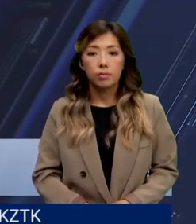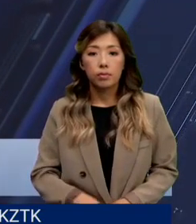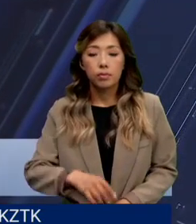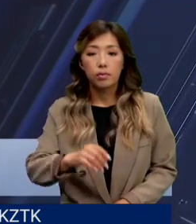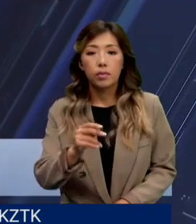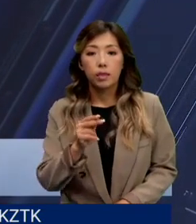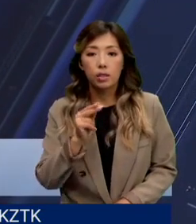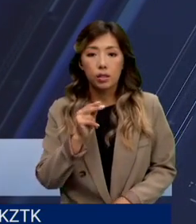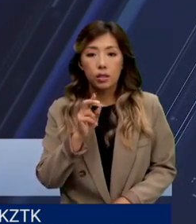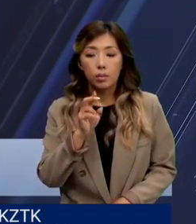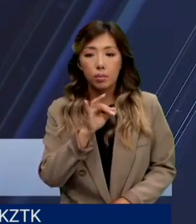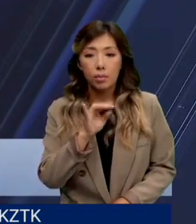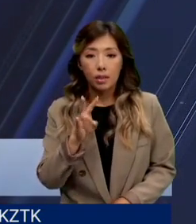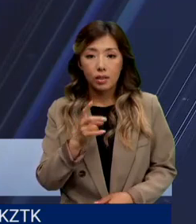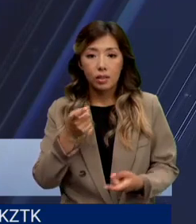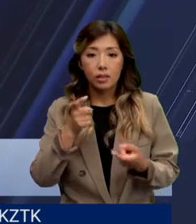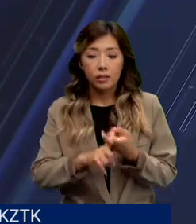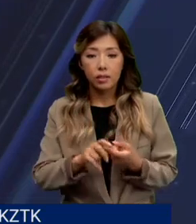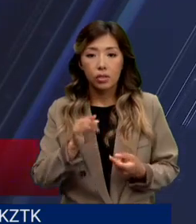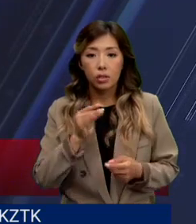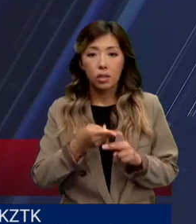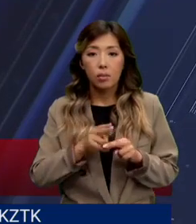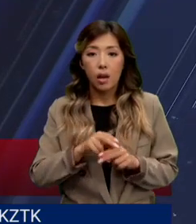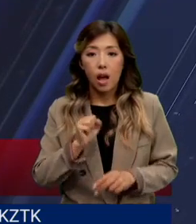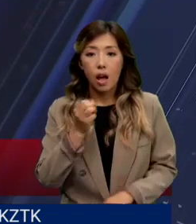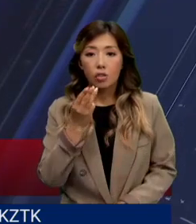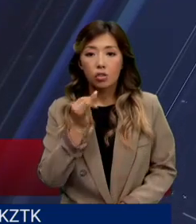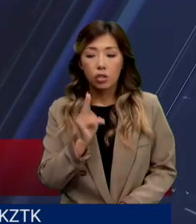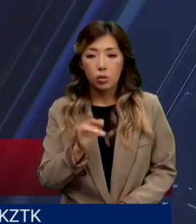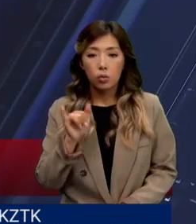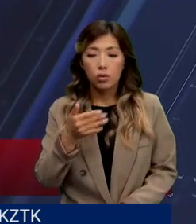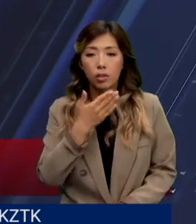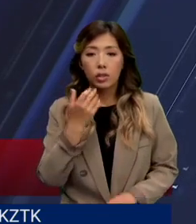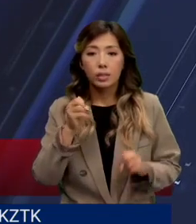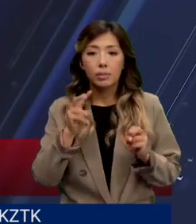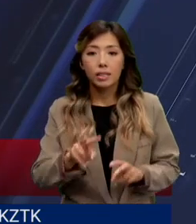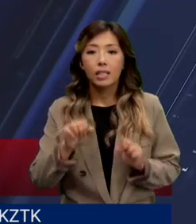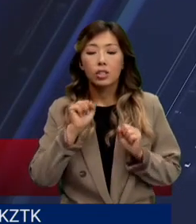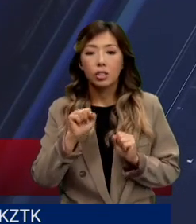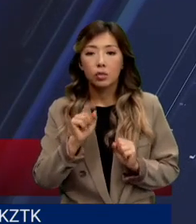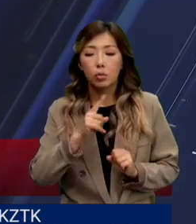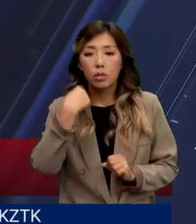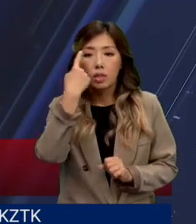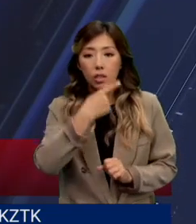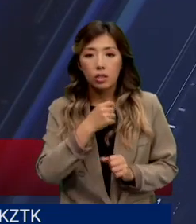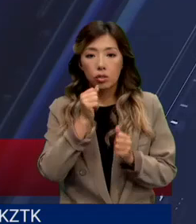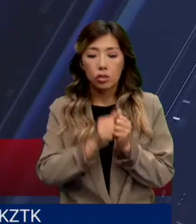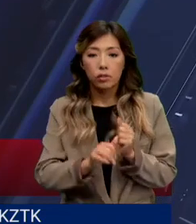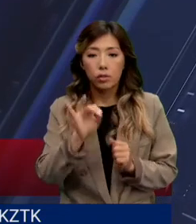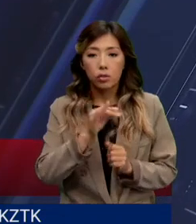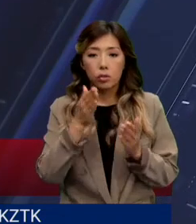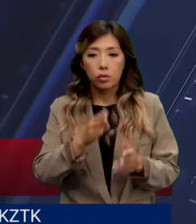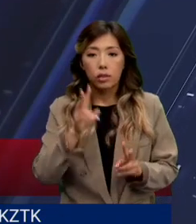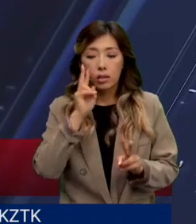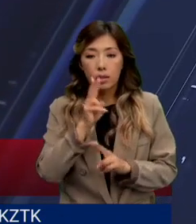привязан чекин, утекали данные. Действительно, программа «Ашек» не была защищена на тот момент именно данные, персональные данные. Как